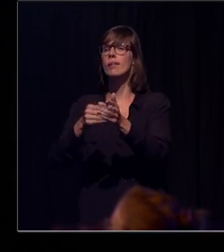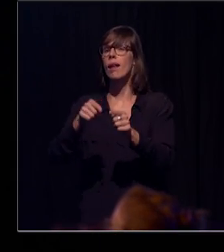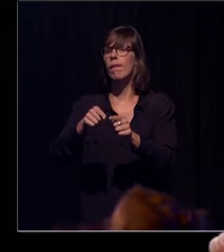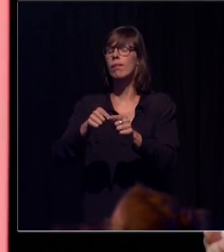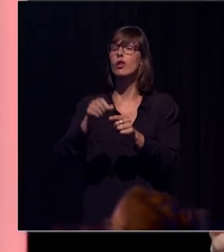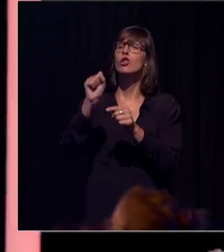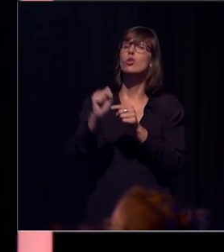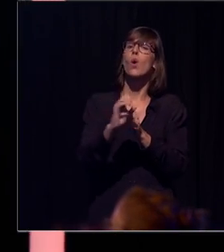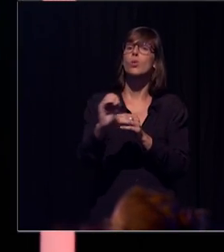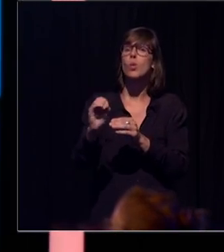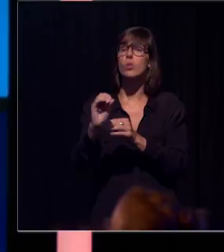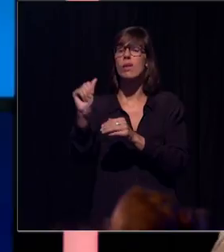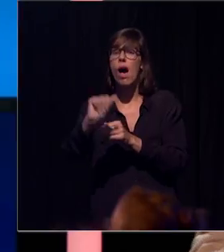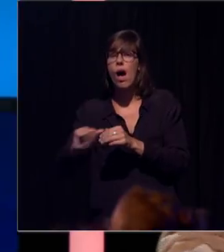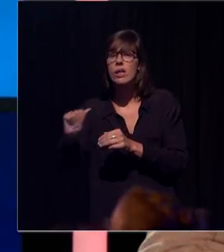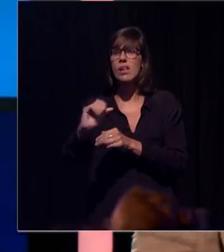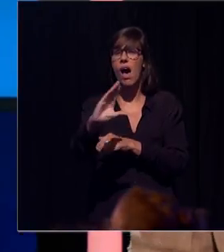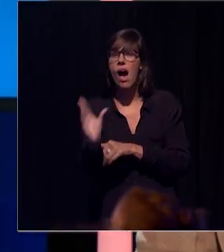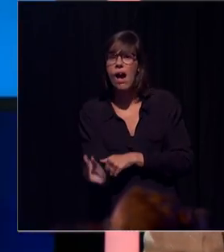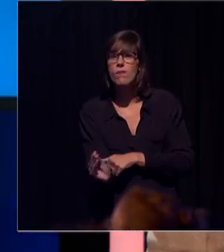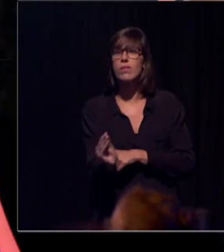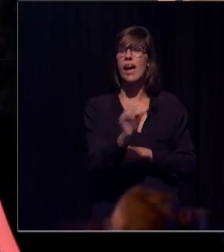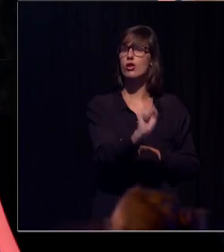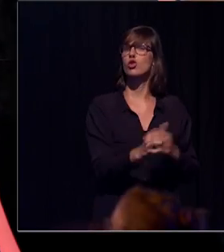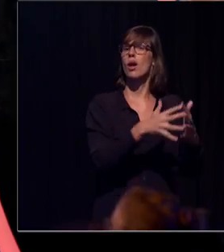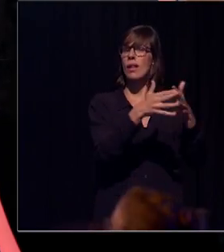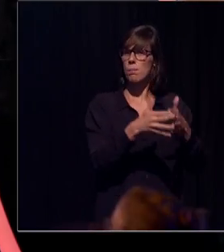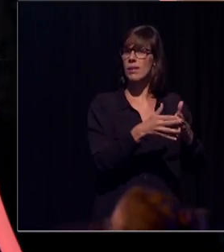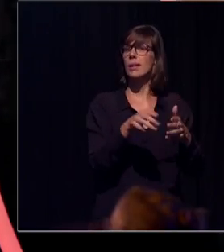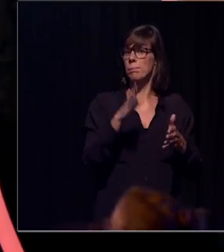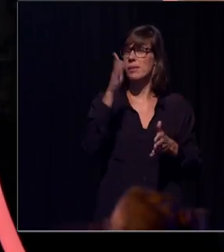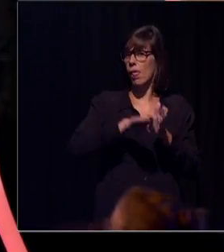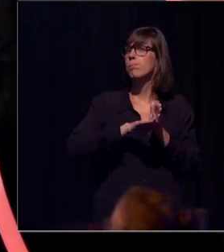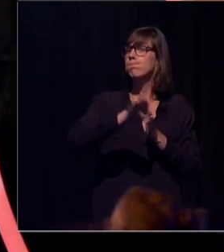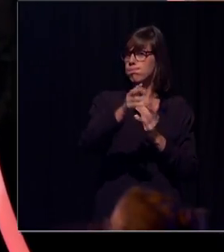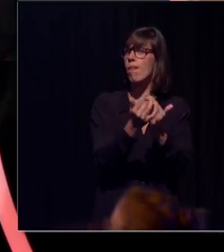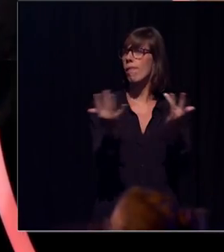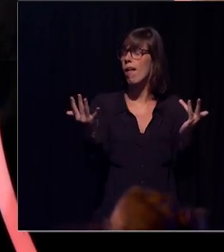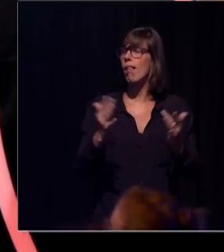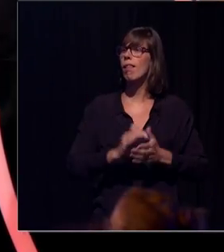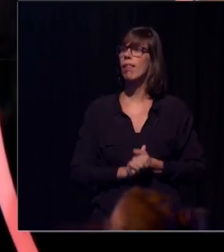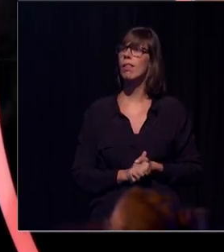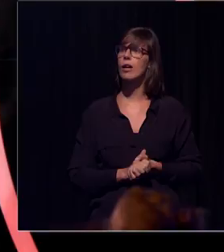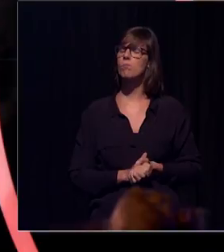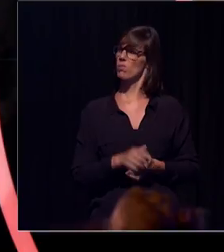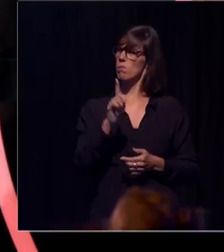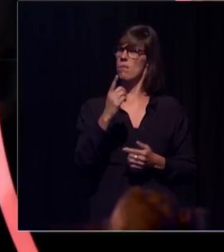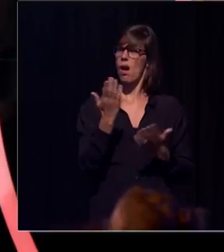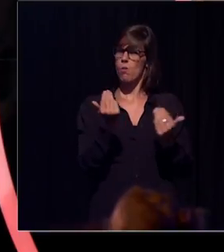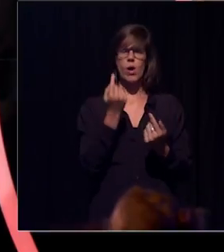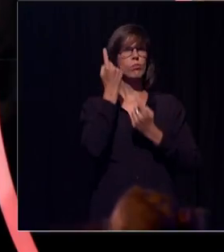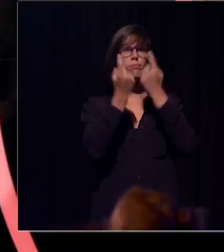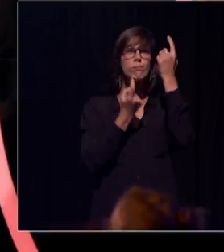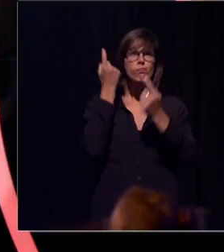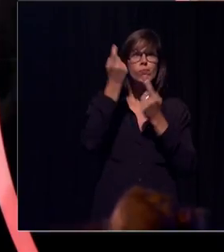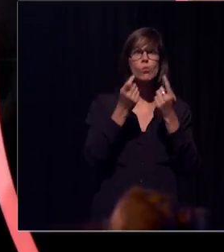Zuidoost-Azië, Afrika, Zuid-Amerika. Nu, waarom zouden we ons eigenlijk zorgen maken